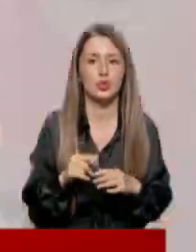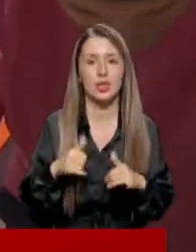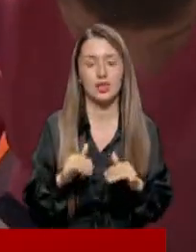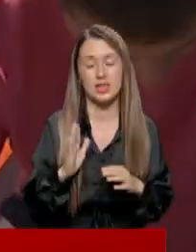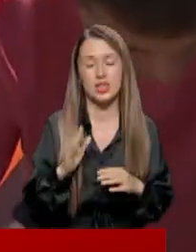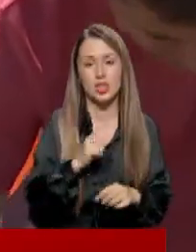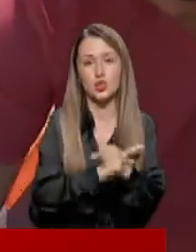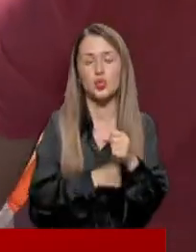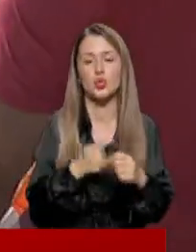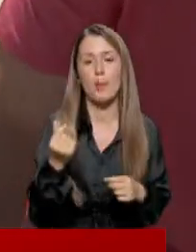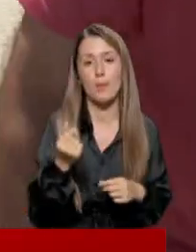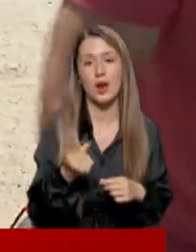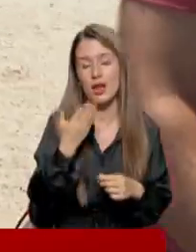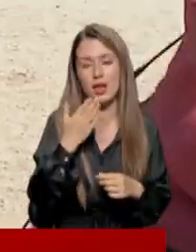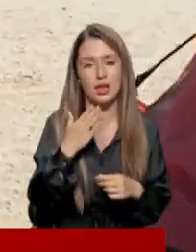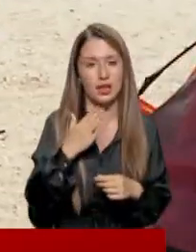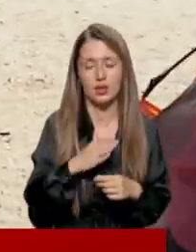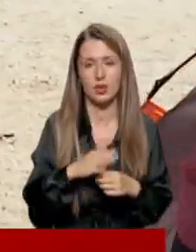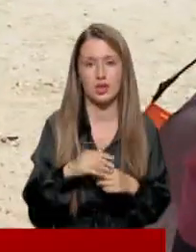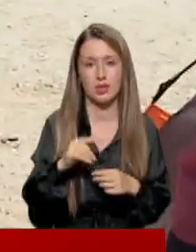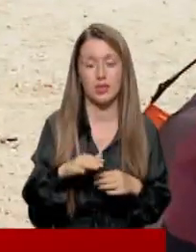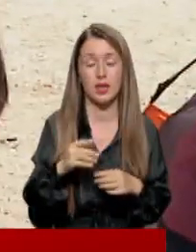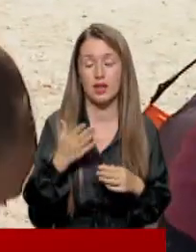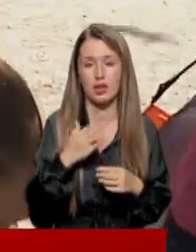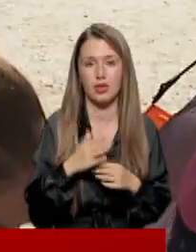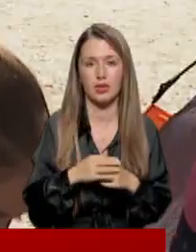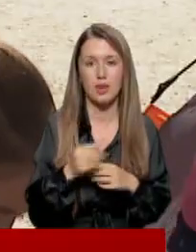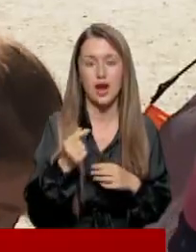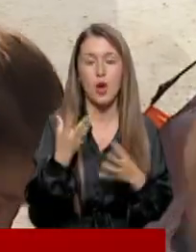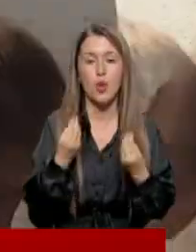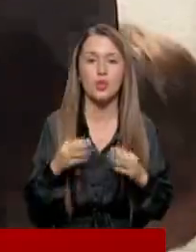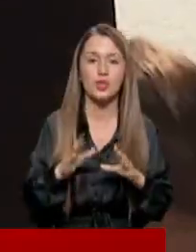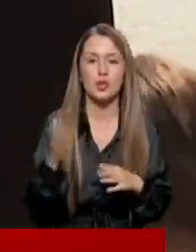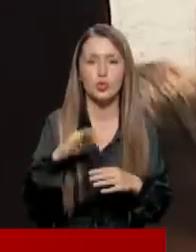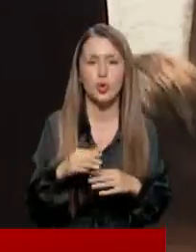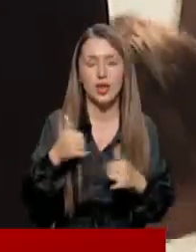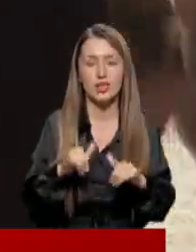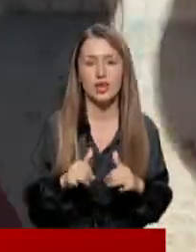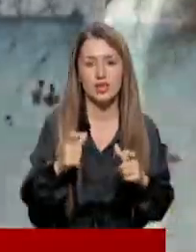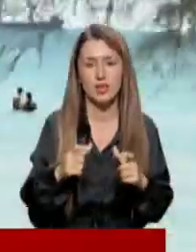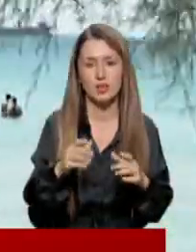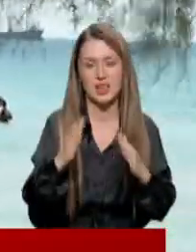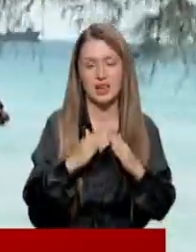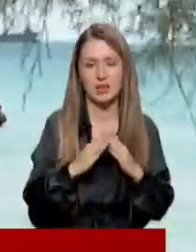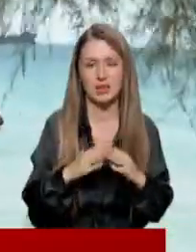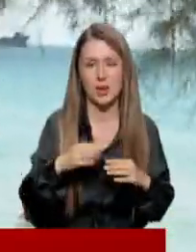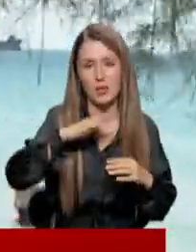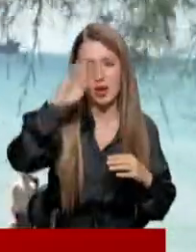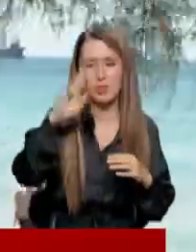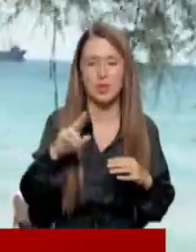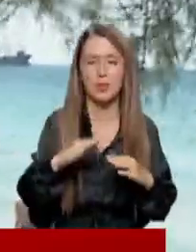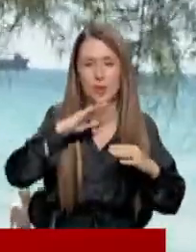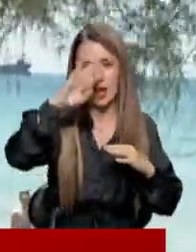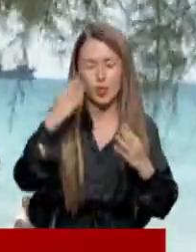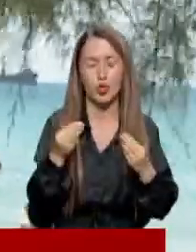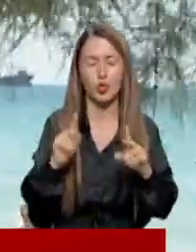çıkacak güç, para, maddi açıdan olsa çıkılır. Niye çıkılmasın? Ama para olmadıktan sonra tatil yerimiz evimiz. Bayram gibi bayram oluyor mu